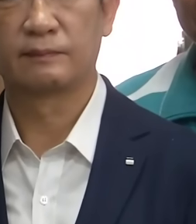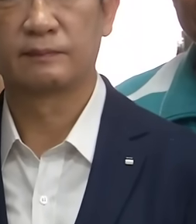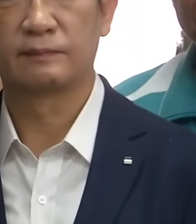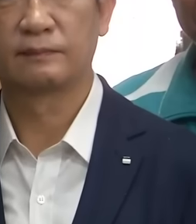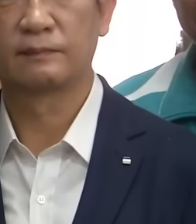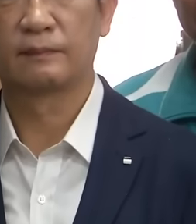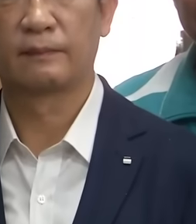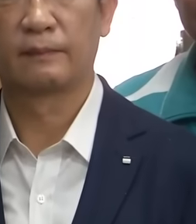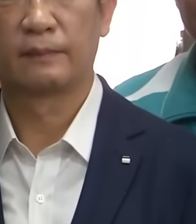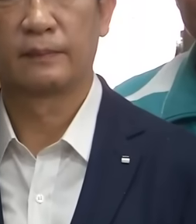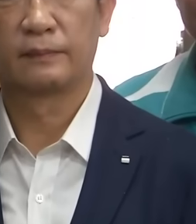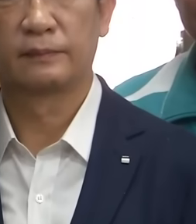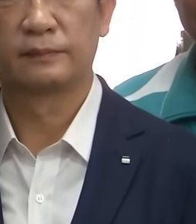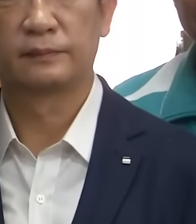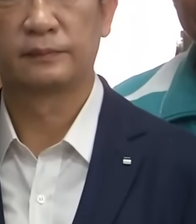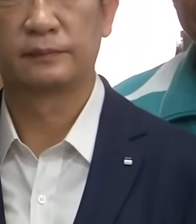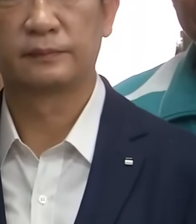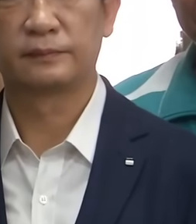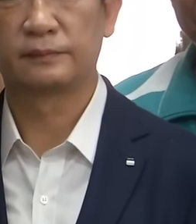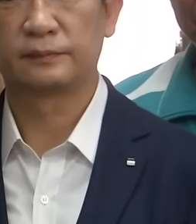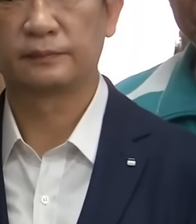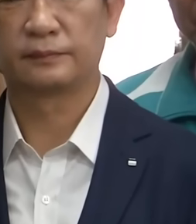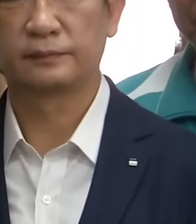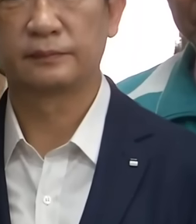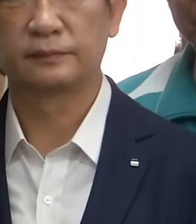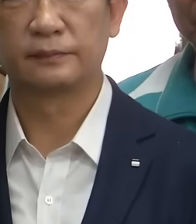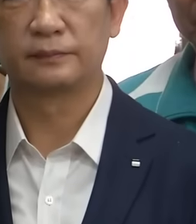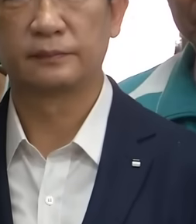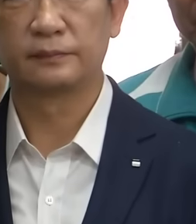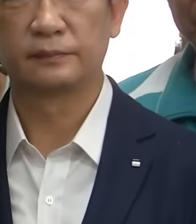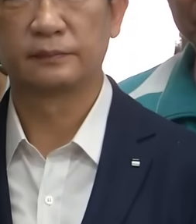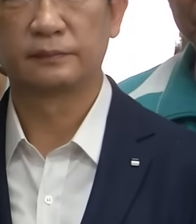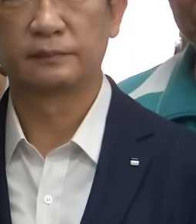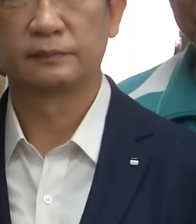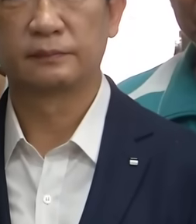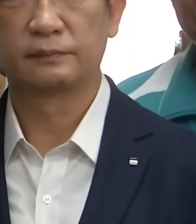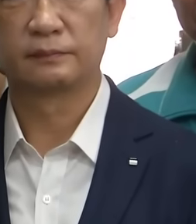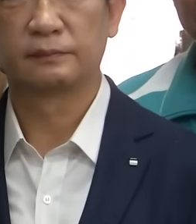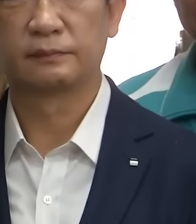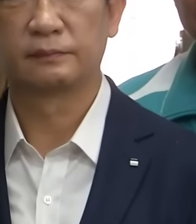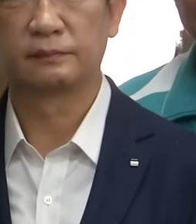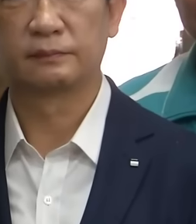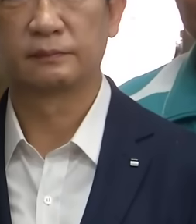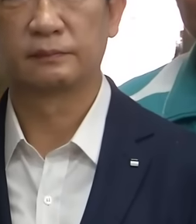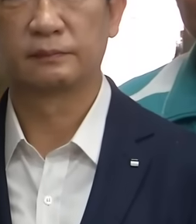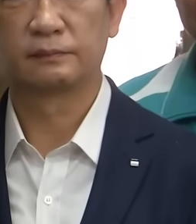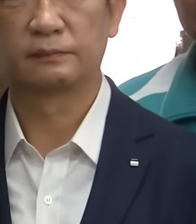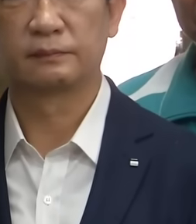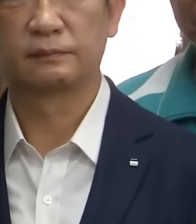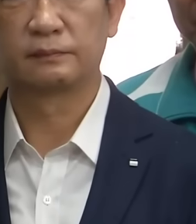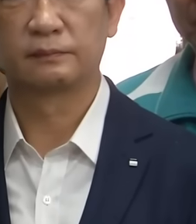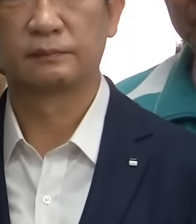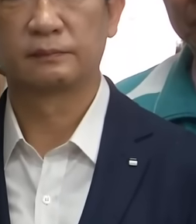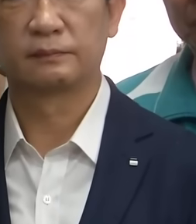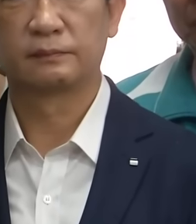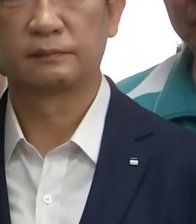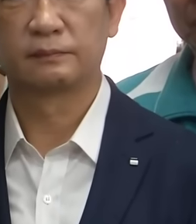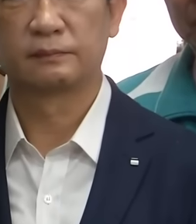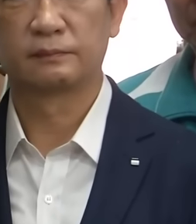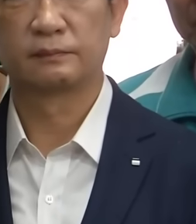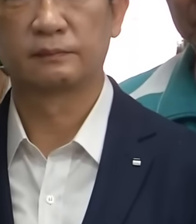是全球安全繁荣的必要元素。任何一个国家在台海伸